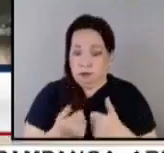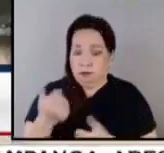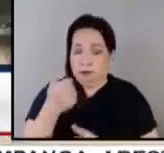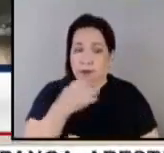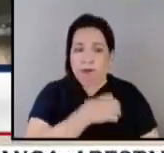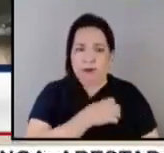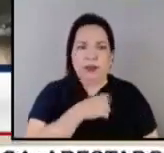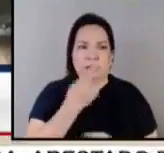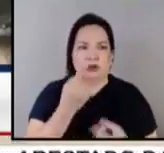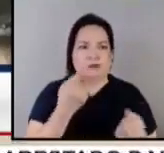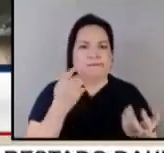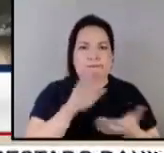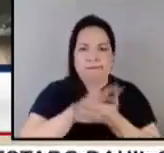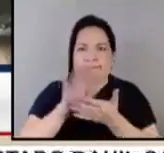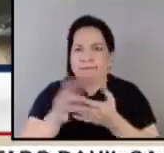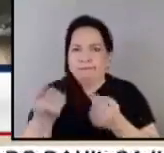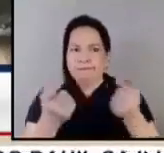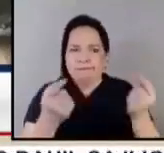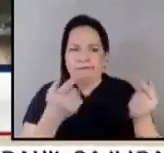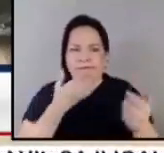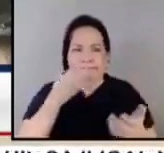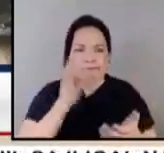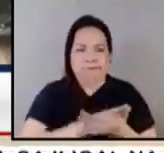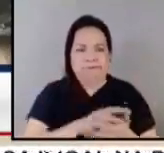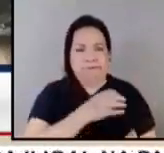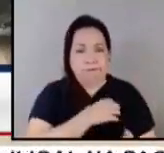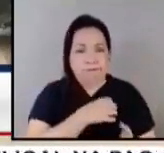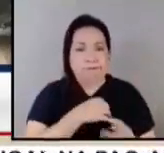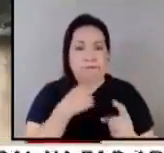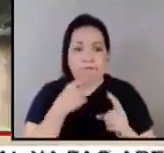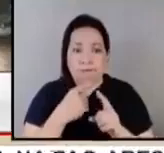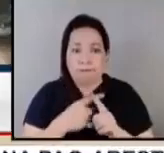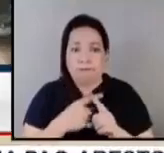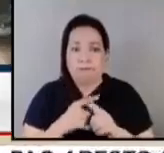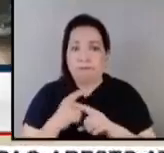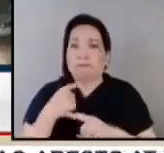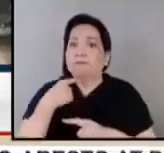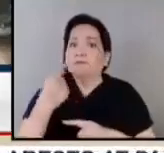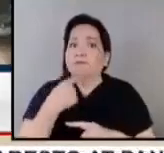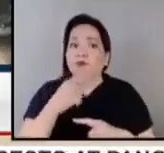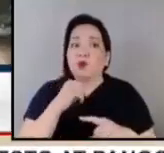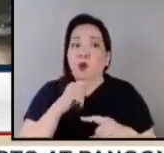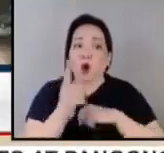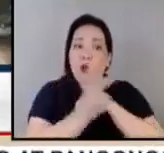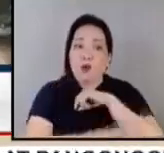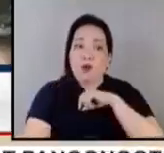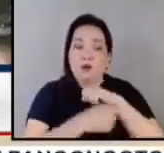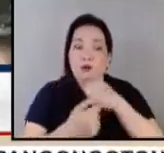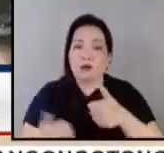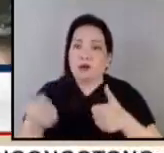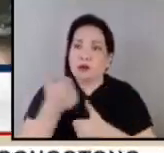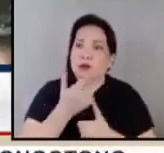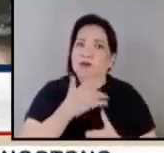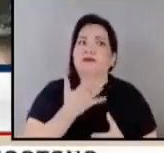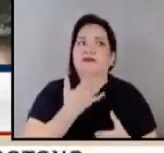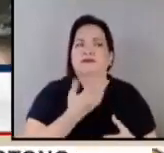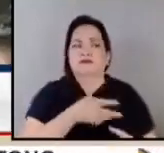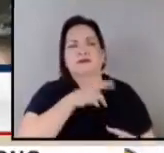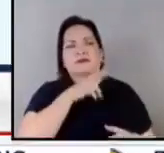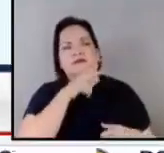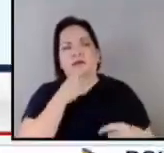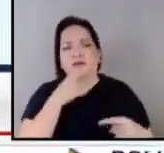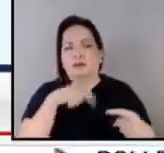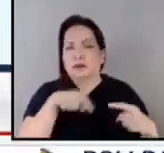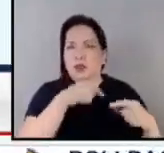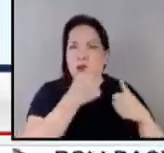ng kapulisan. Inatasan din ang mga City and Provincial Director na alamin kung may irregularidad ba sa kanilang nasasakupan, particular na sa illegal